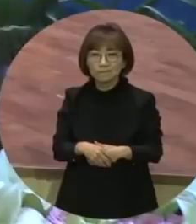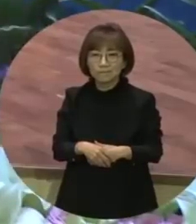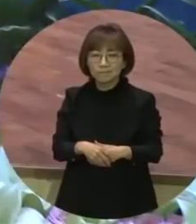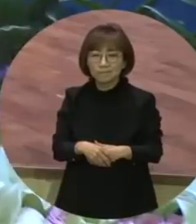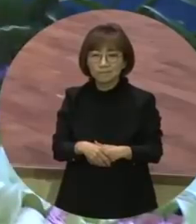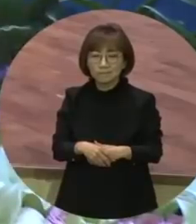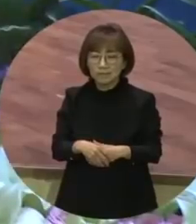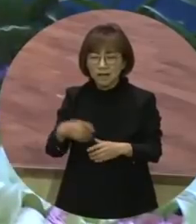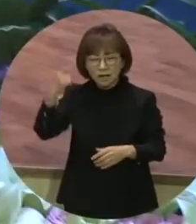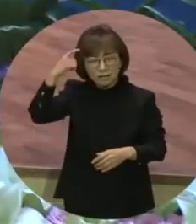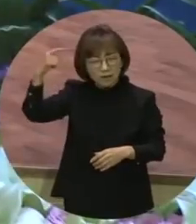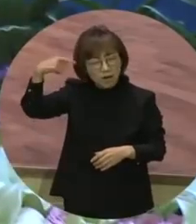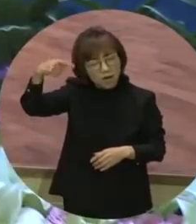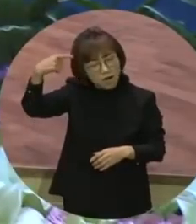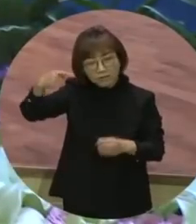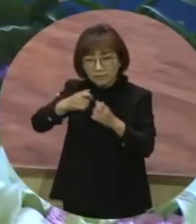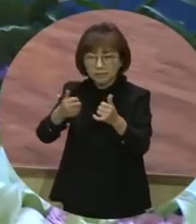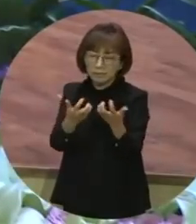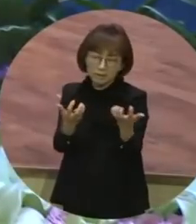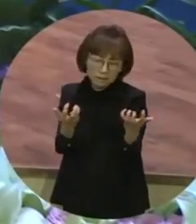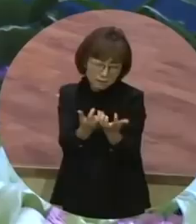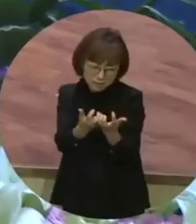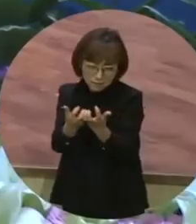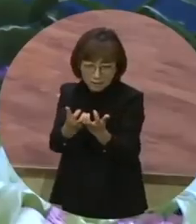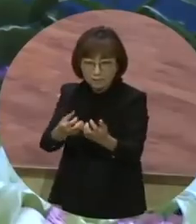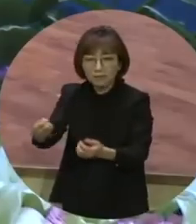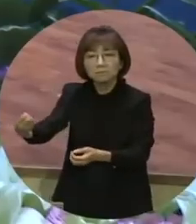완전히 또 정신병자들.